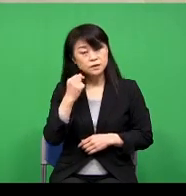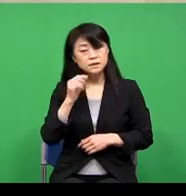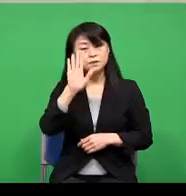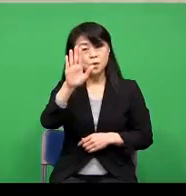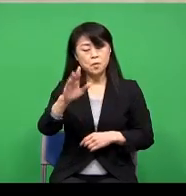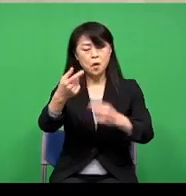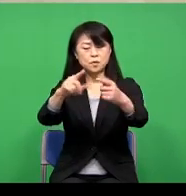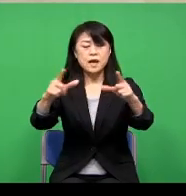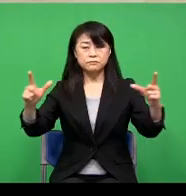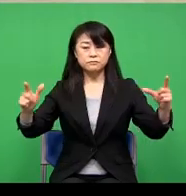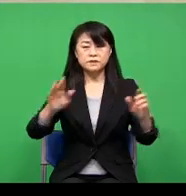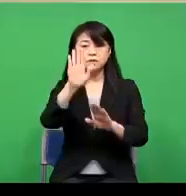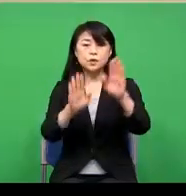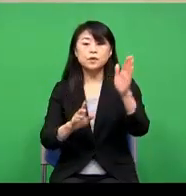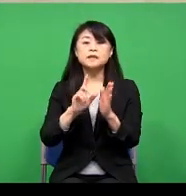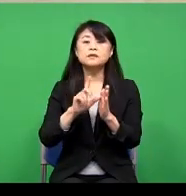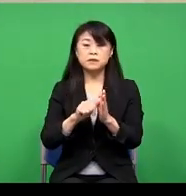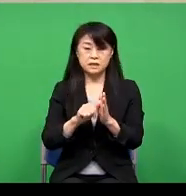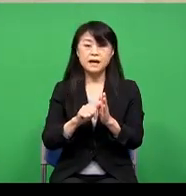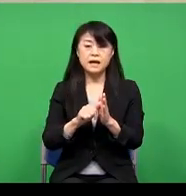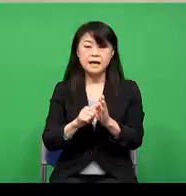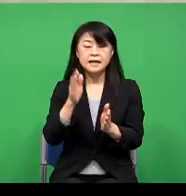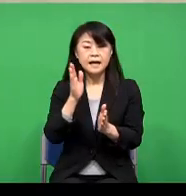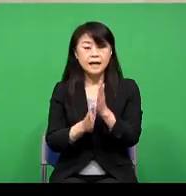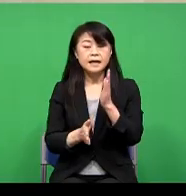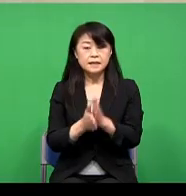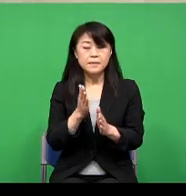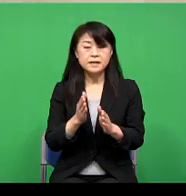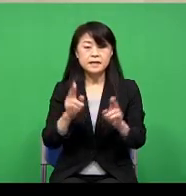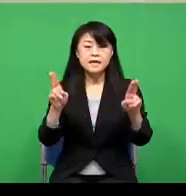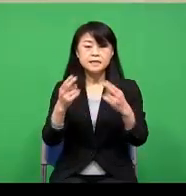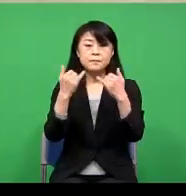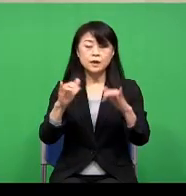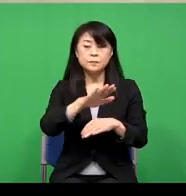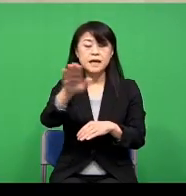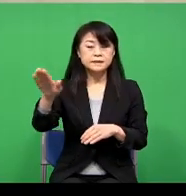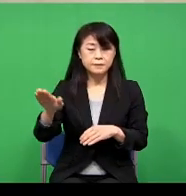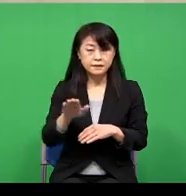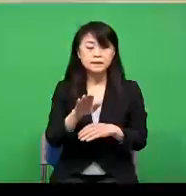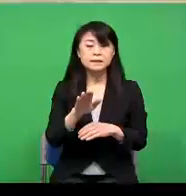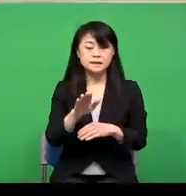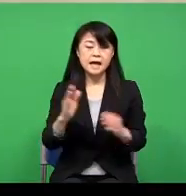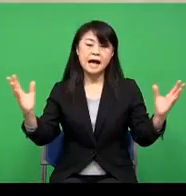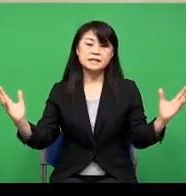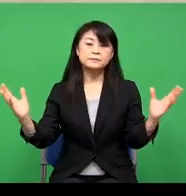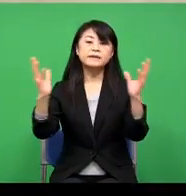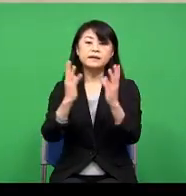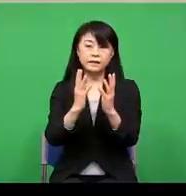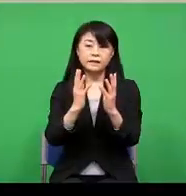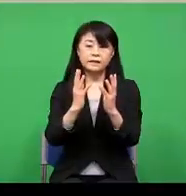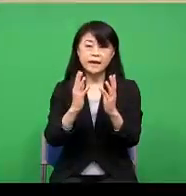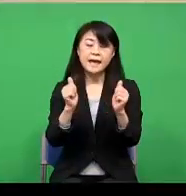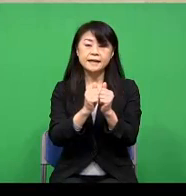まあ、対応を考えていきたい。まずはしかしそこに行かないように努力しておるということでございます。 ありがとうござい